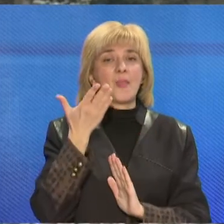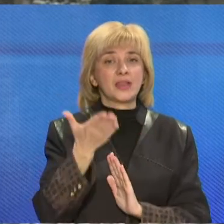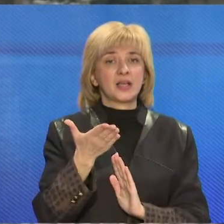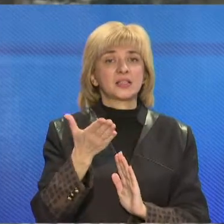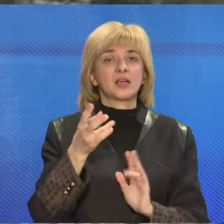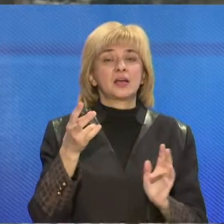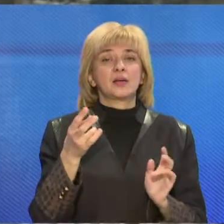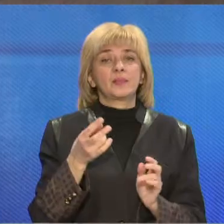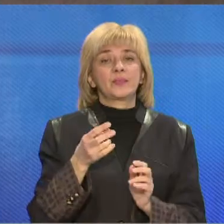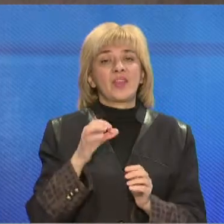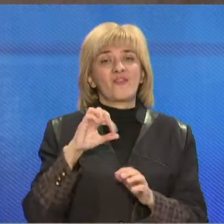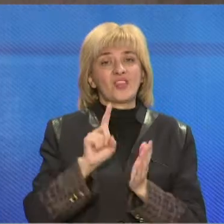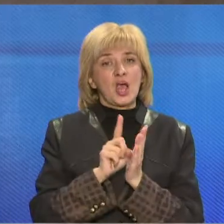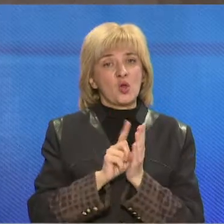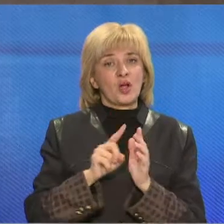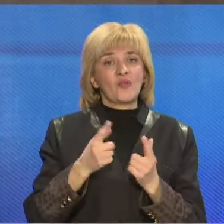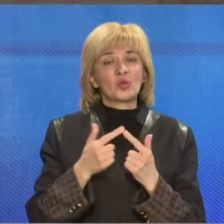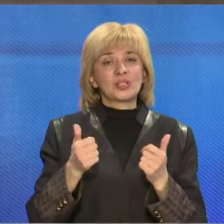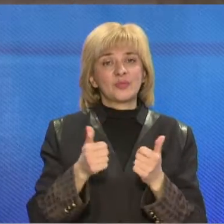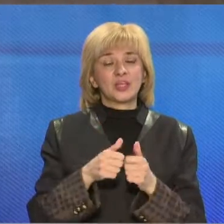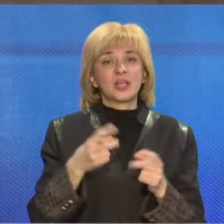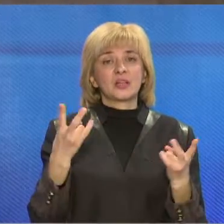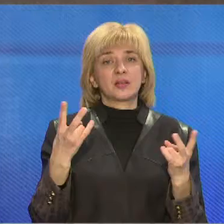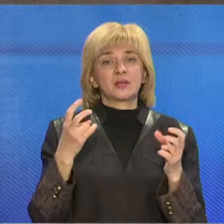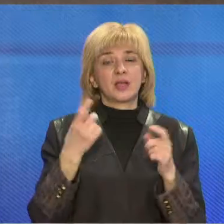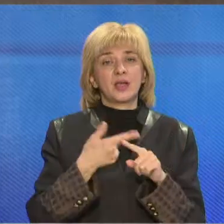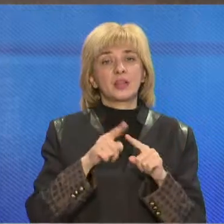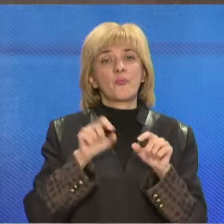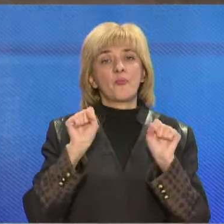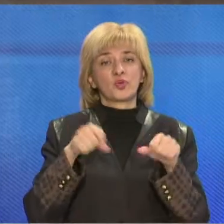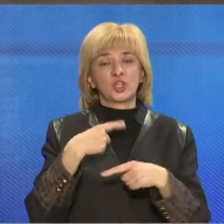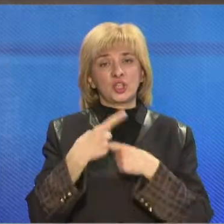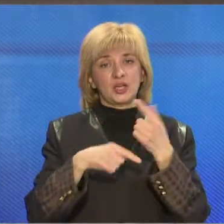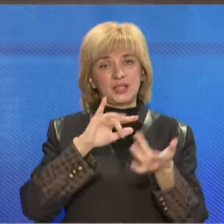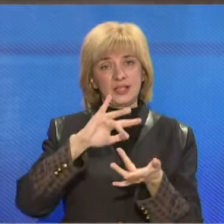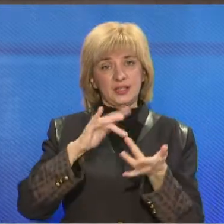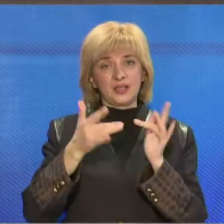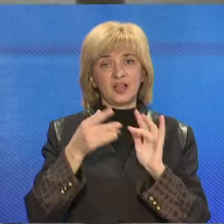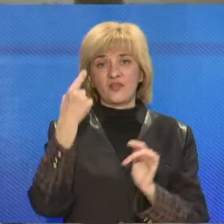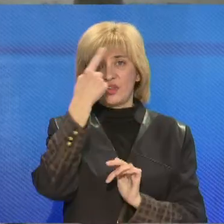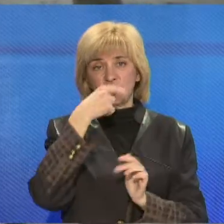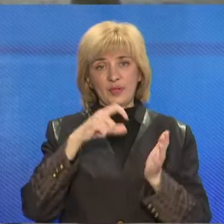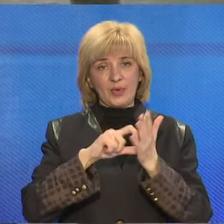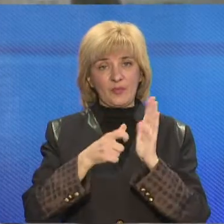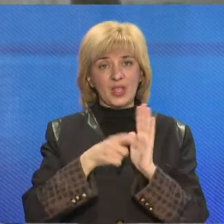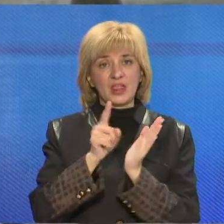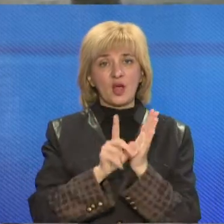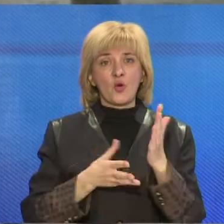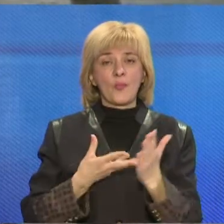героєм необхідно. Зробити це можливо дистанційно, у електронному вигляді, у особистому кабінеті